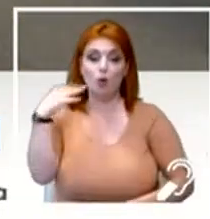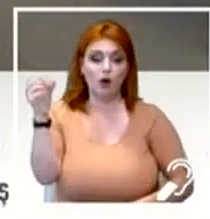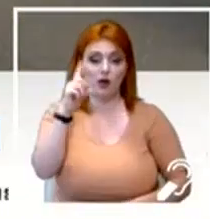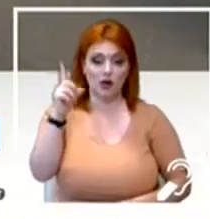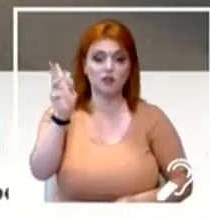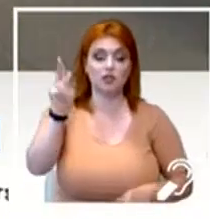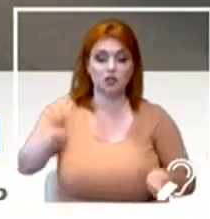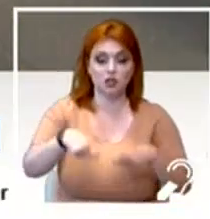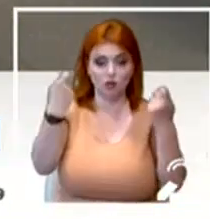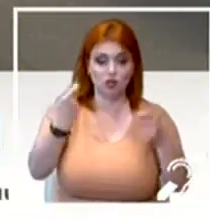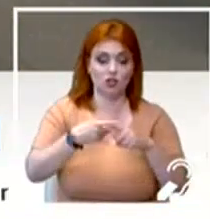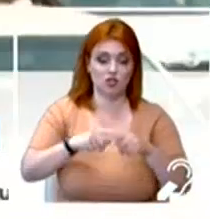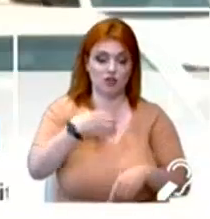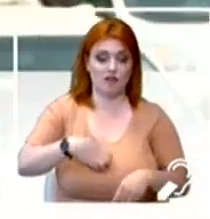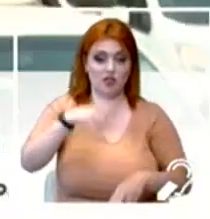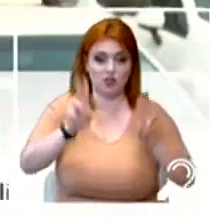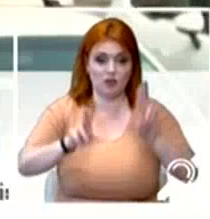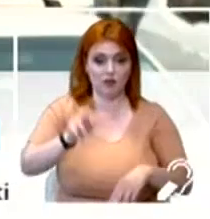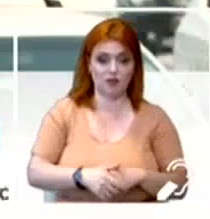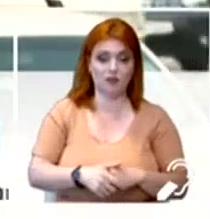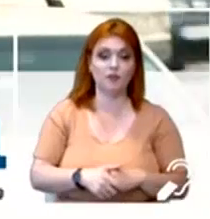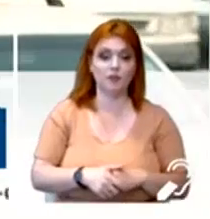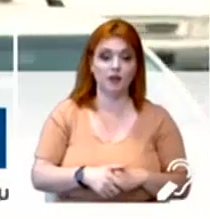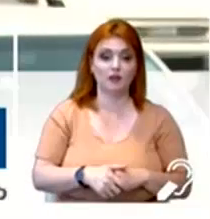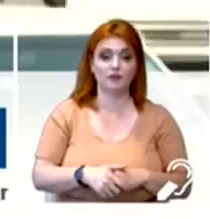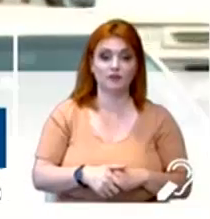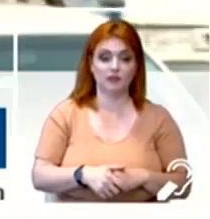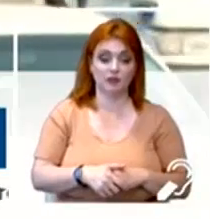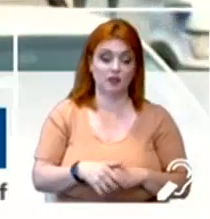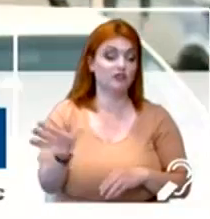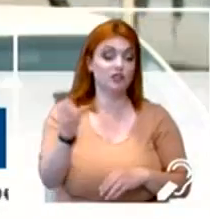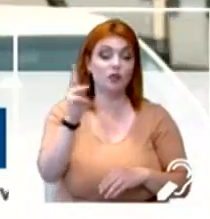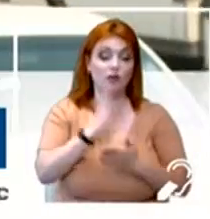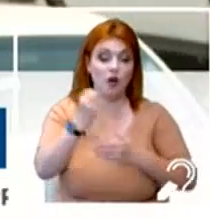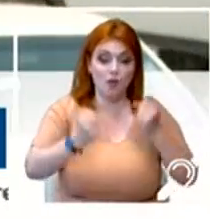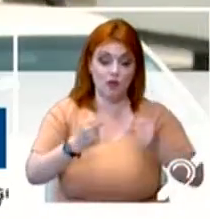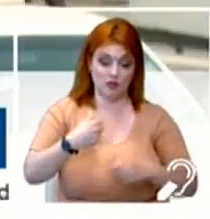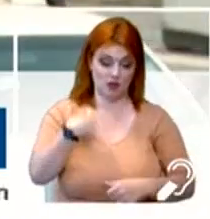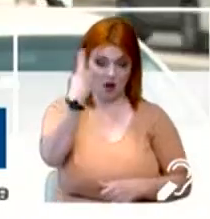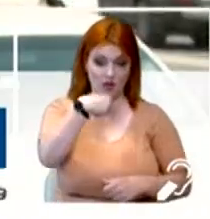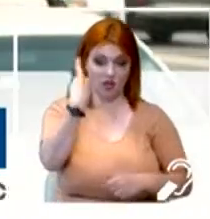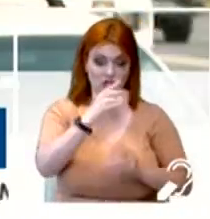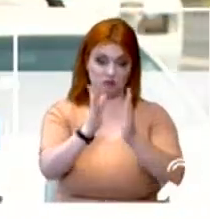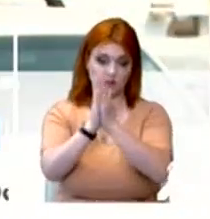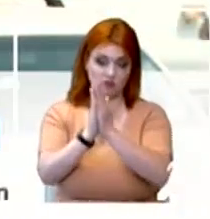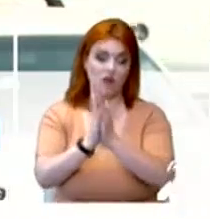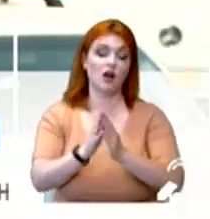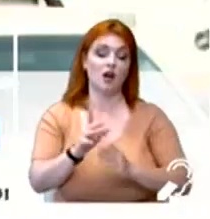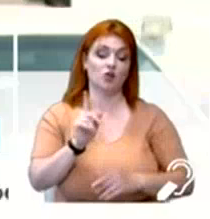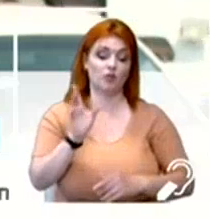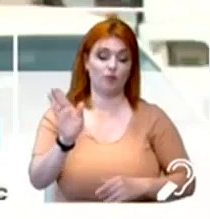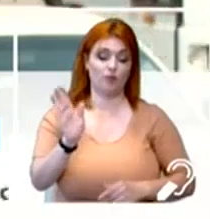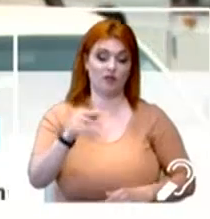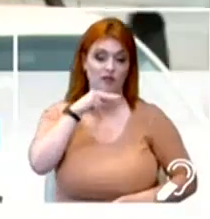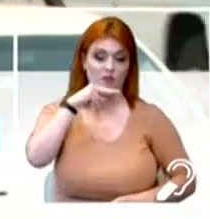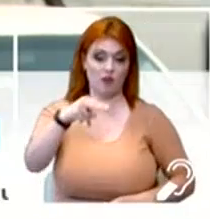regulamentul circulației rutiere. Pentru participanți la trafic le sugerăm, eu personal le sugerez, să fie mai prudenți, să